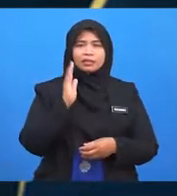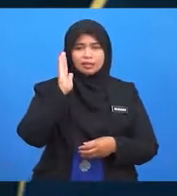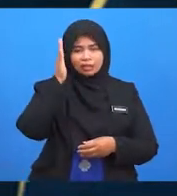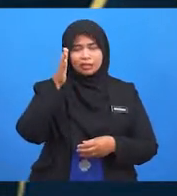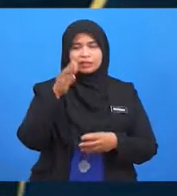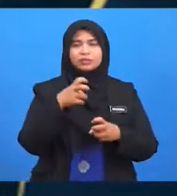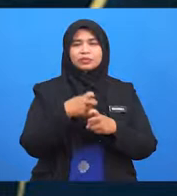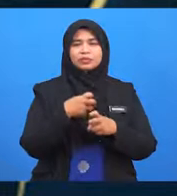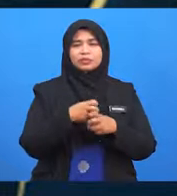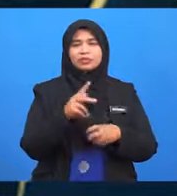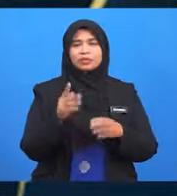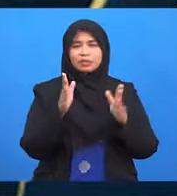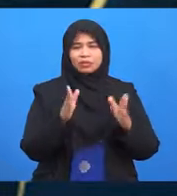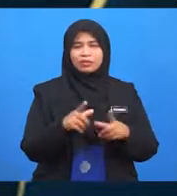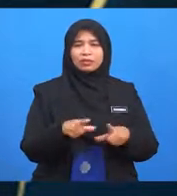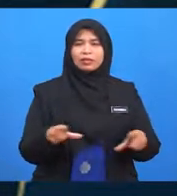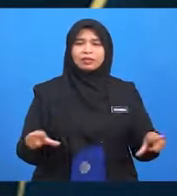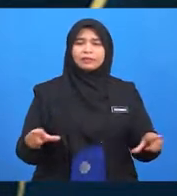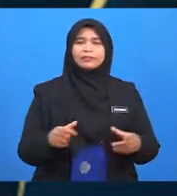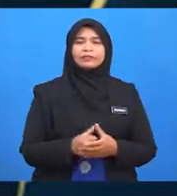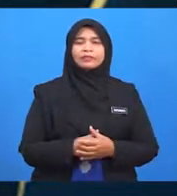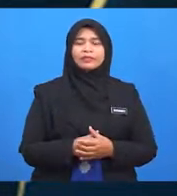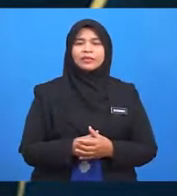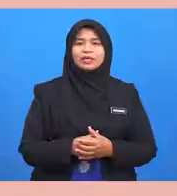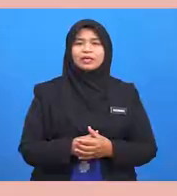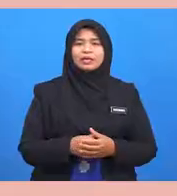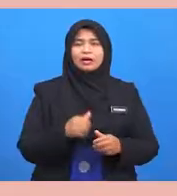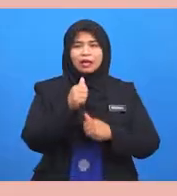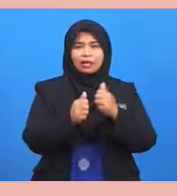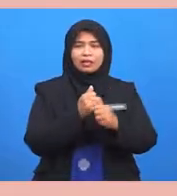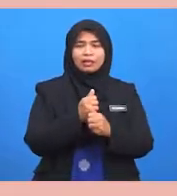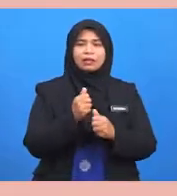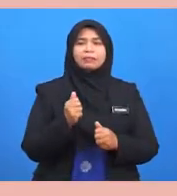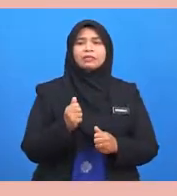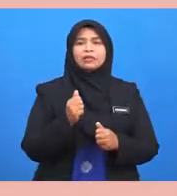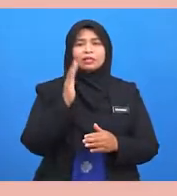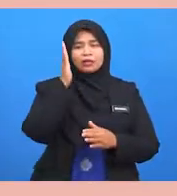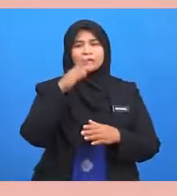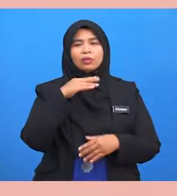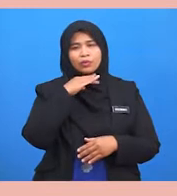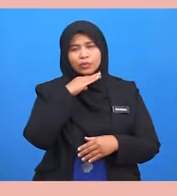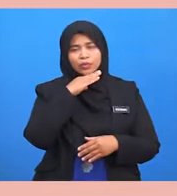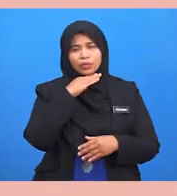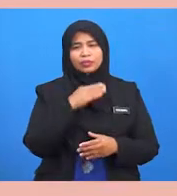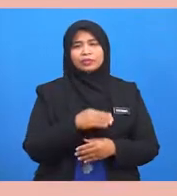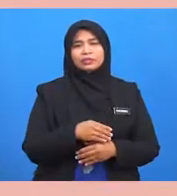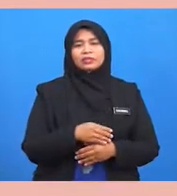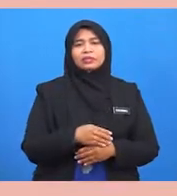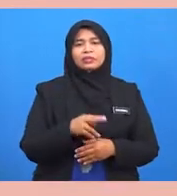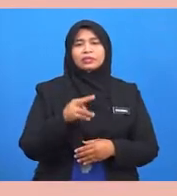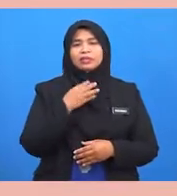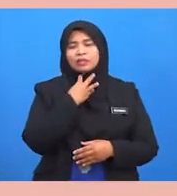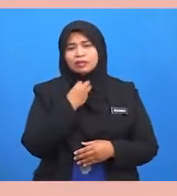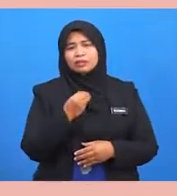akan menyusahkan pihak lain. Alam akan tercemar bila sampah di mana-mana. Nafsu